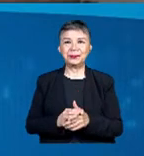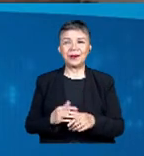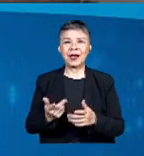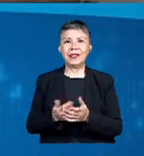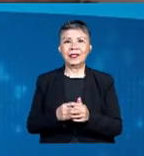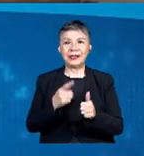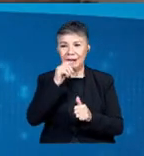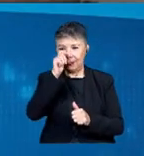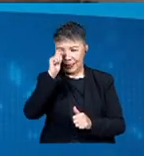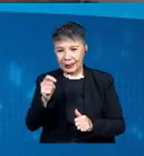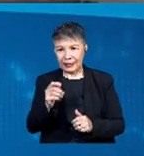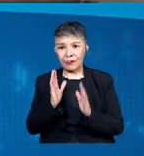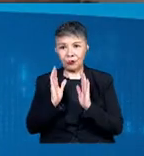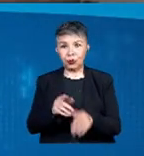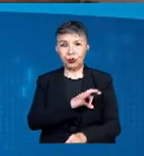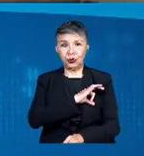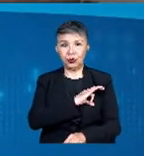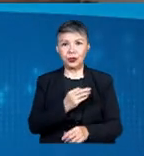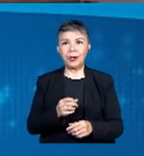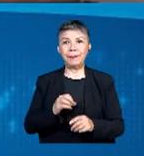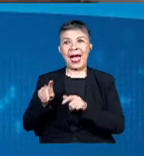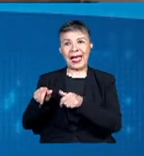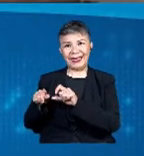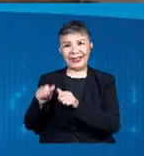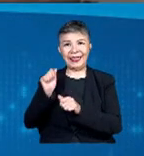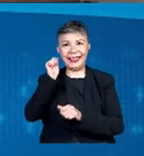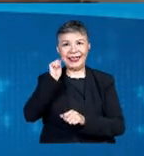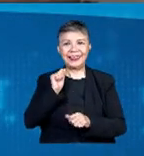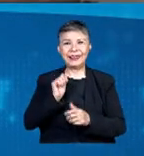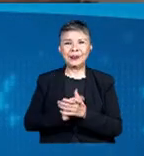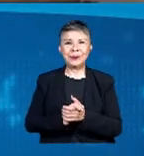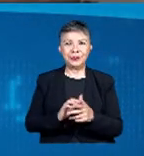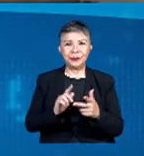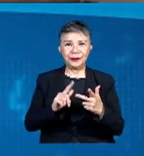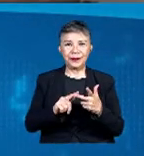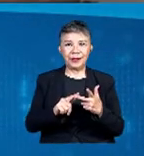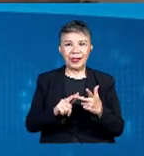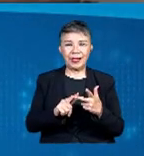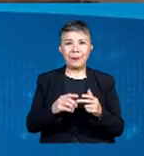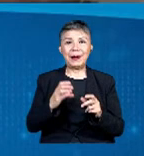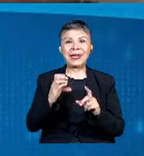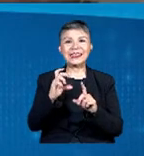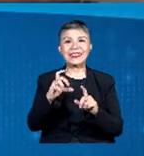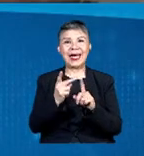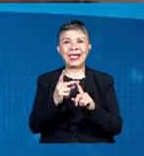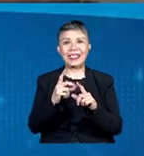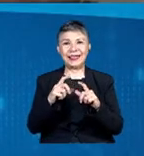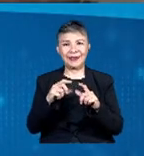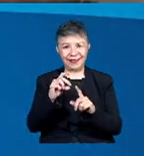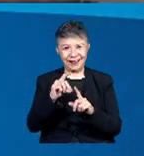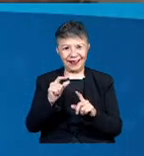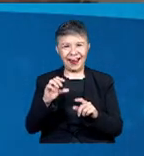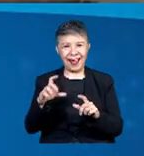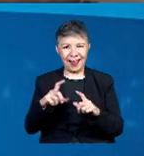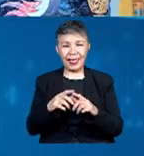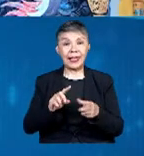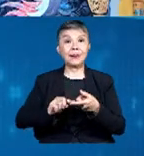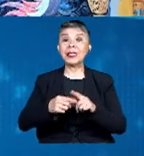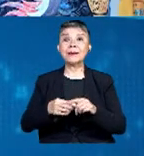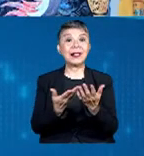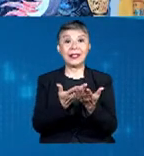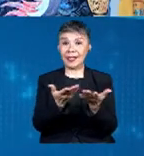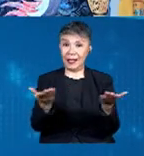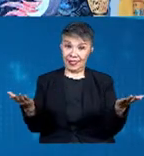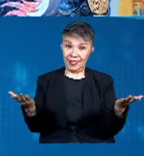kemudian Staf Khusus Presiden, Mbak Angki, dan Pak Chandra, dan teman-teman